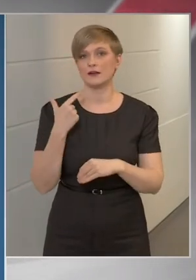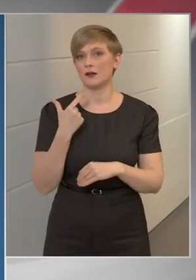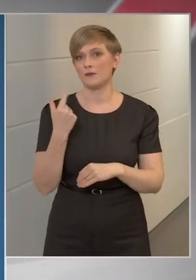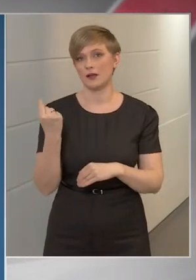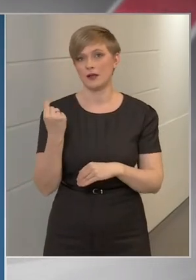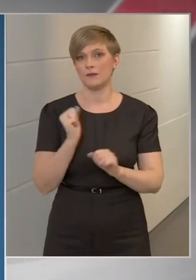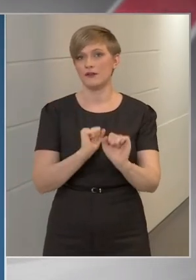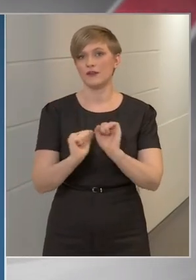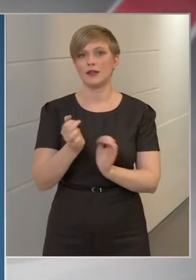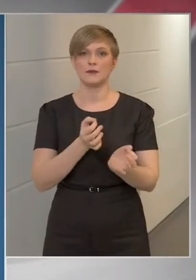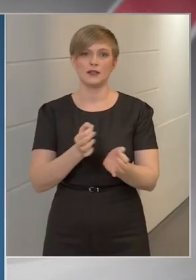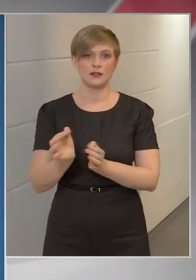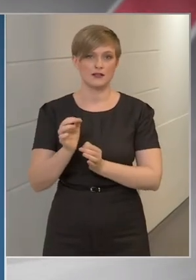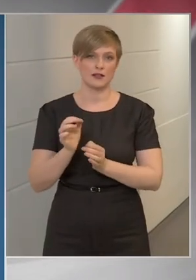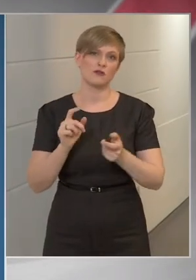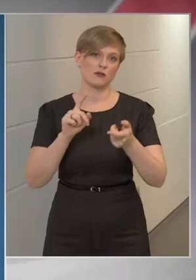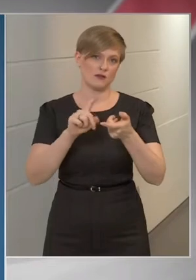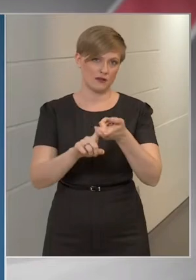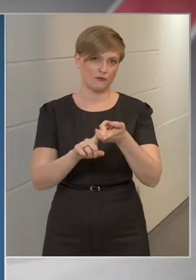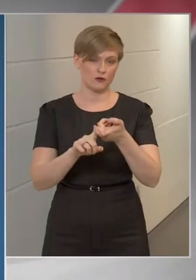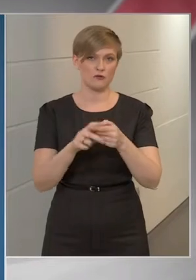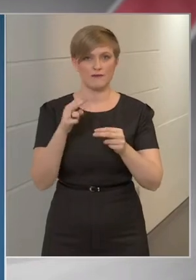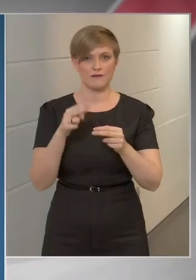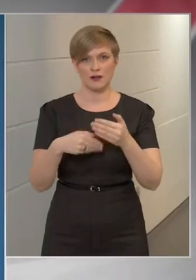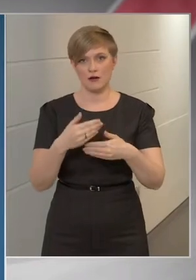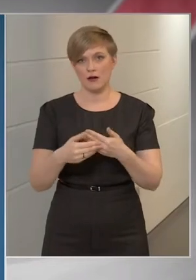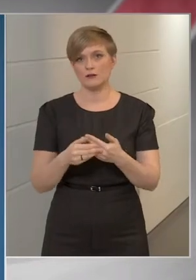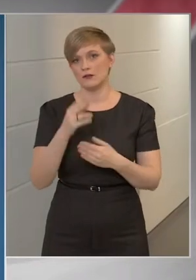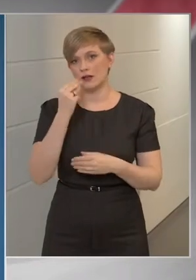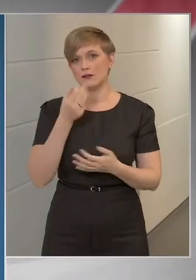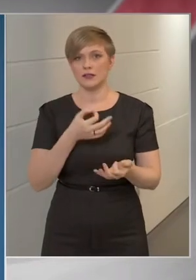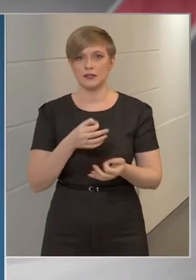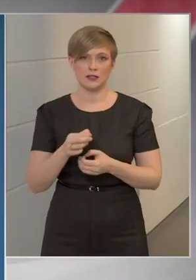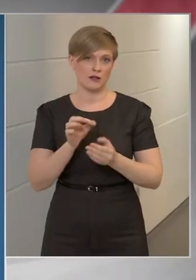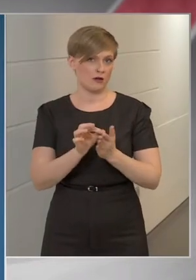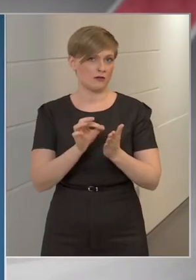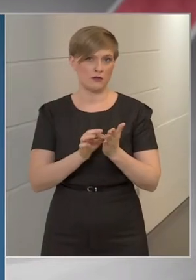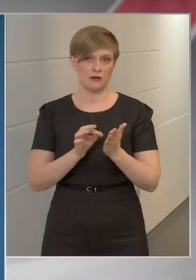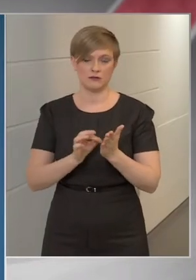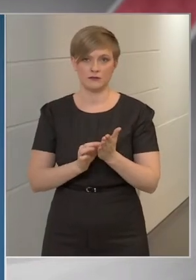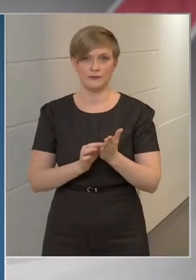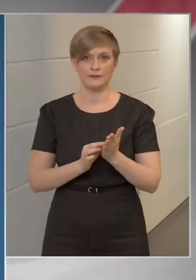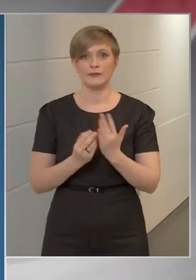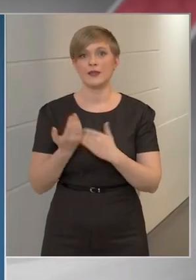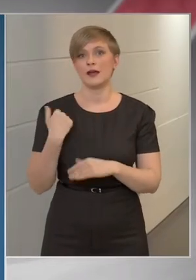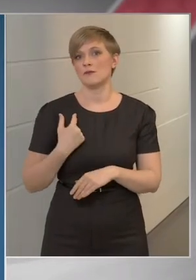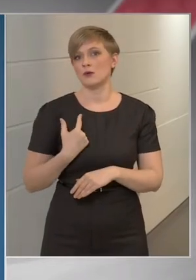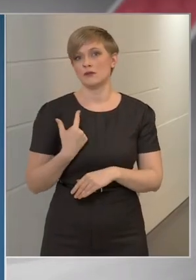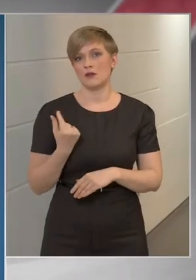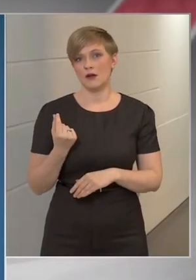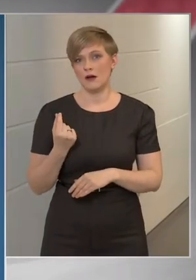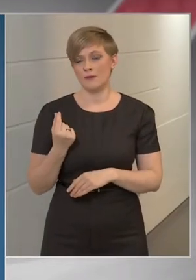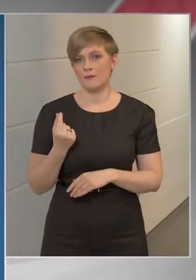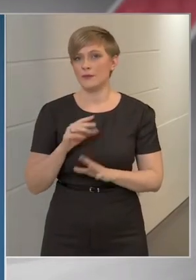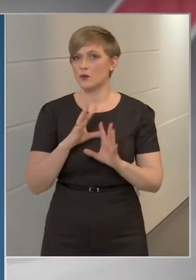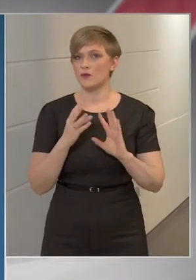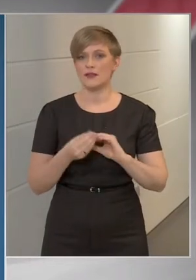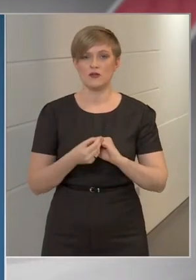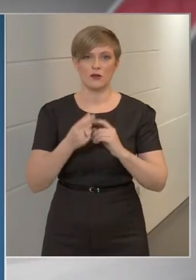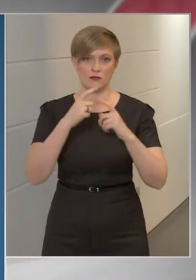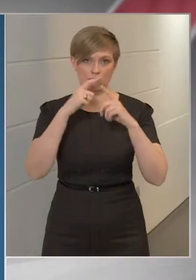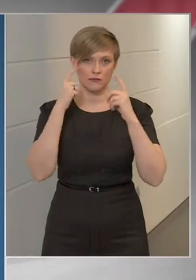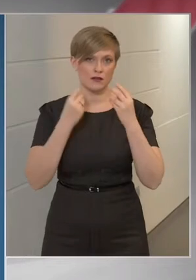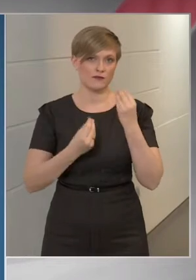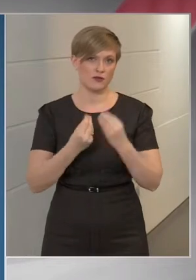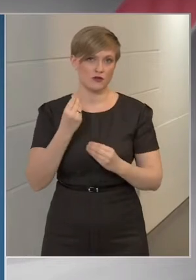napon a védelmi intézkedésekkel összefüggésben végrehajtott rendőri intézkedéseink adatait. Az elmúlt 24 órában összesen a